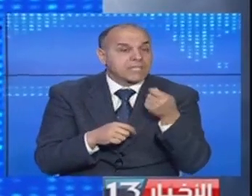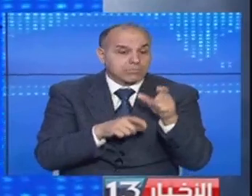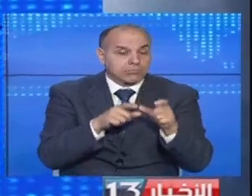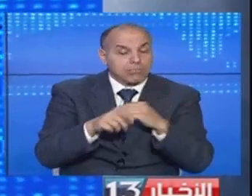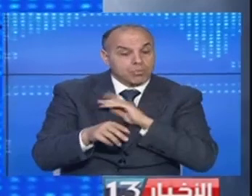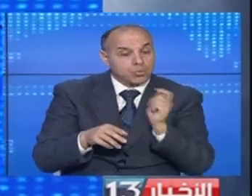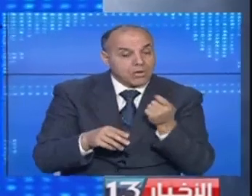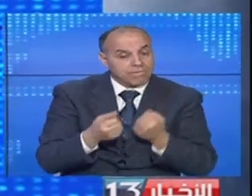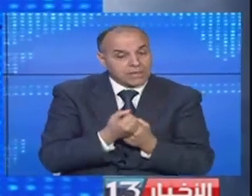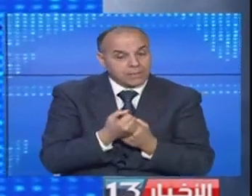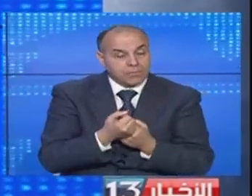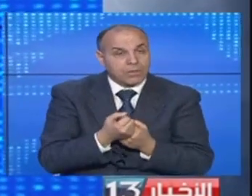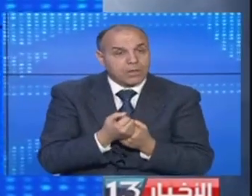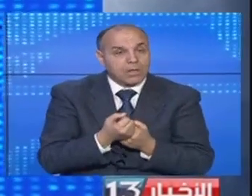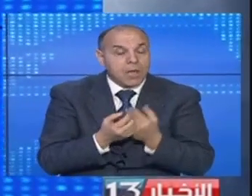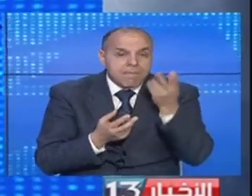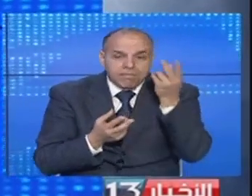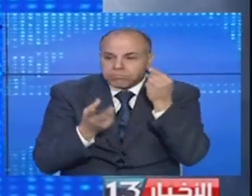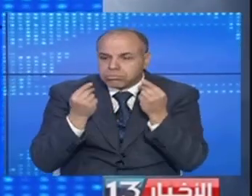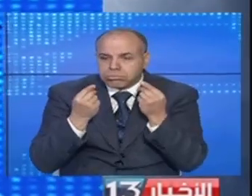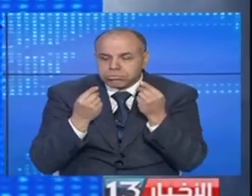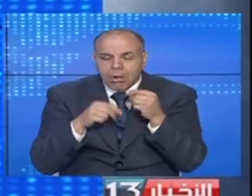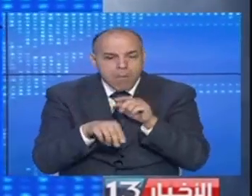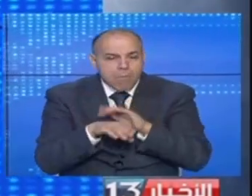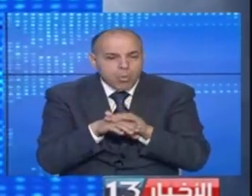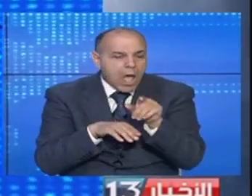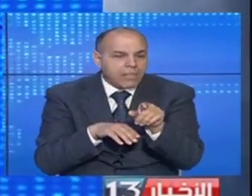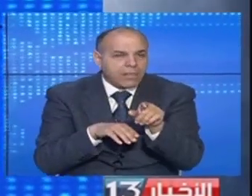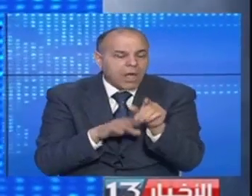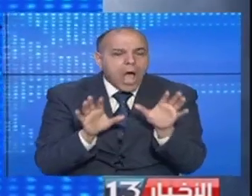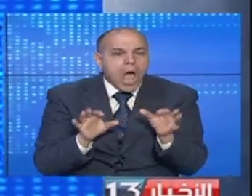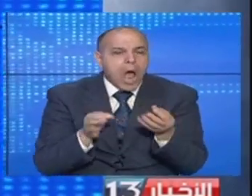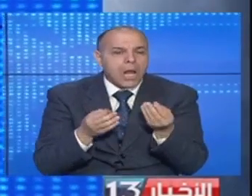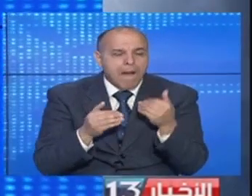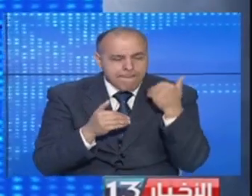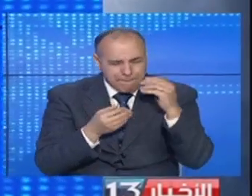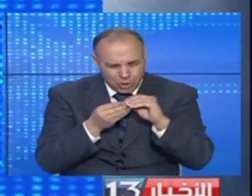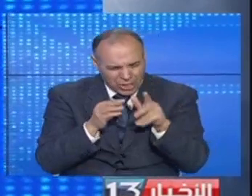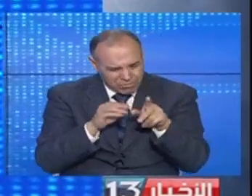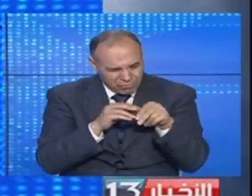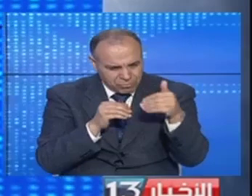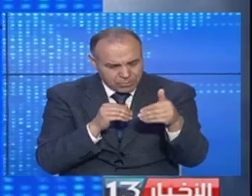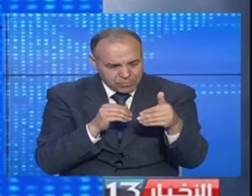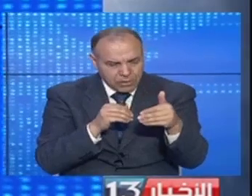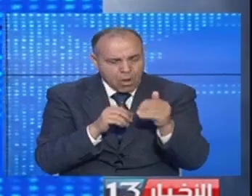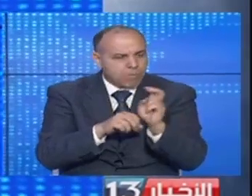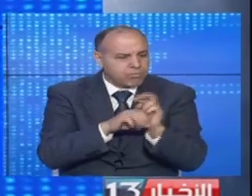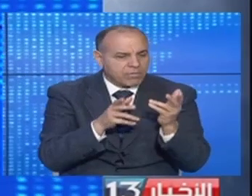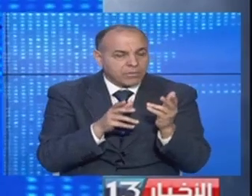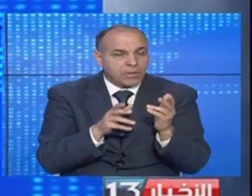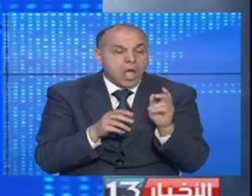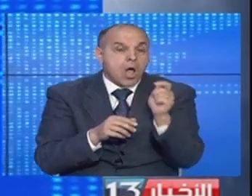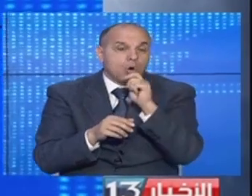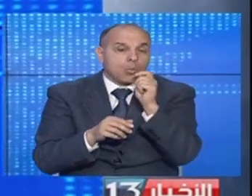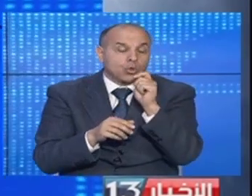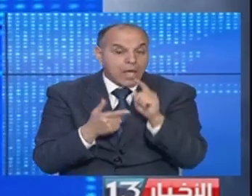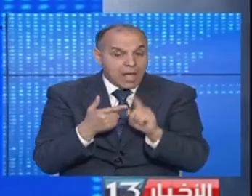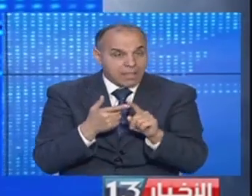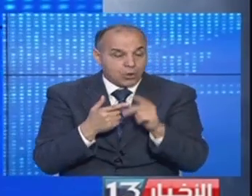المعنيه اي مفهوم لهذه الظاهره واي حلول لتجاوزها والوقايه منها في الروبرتاج التالي